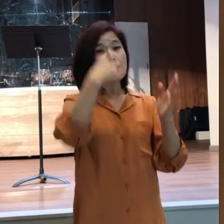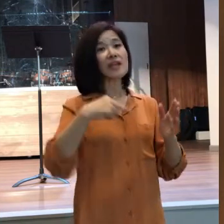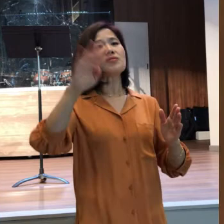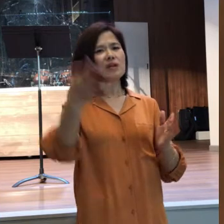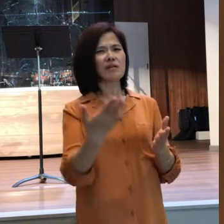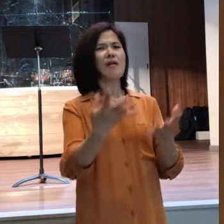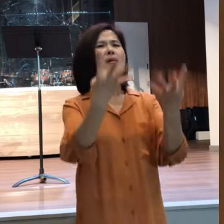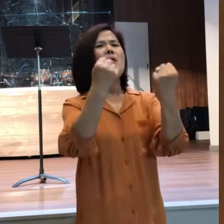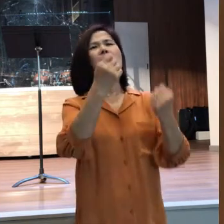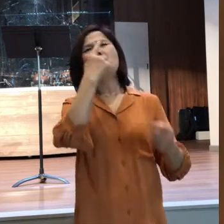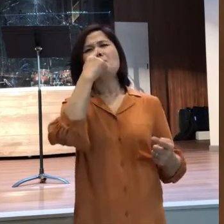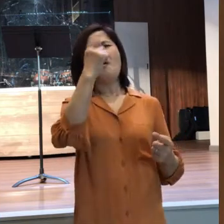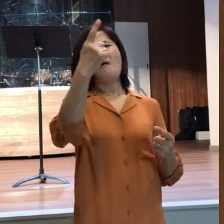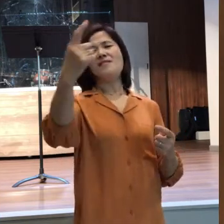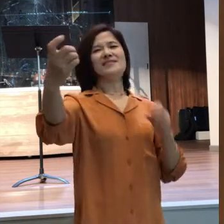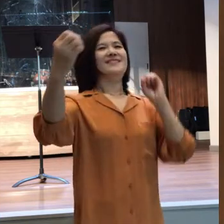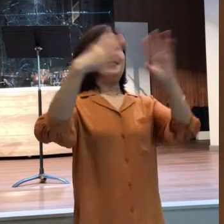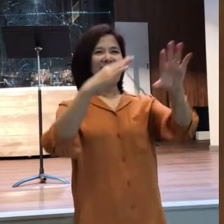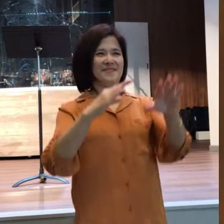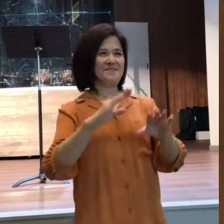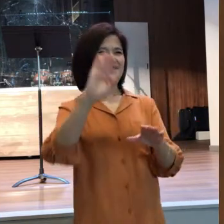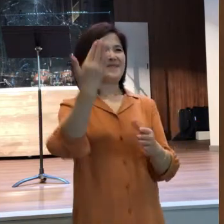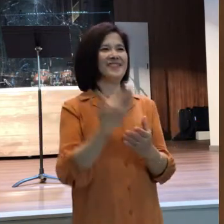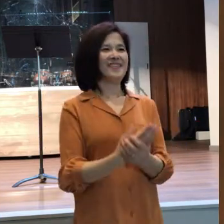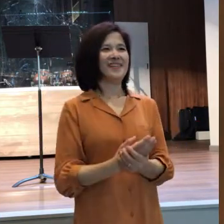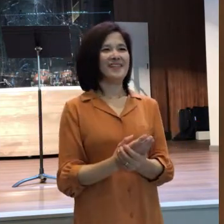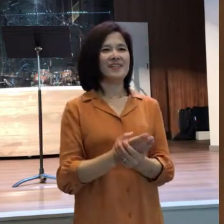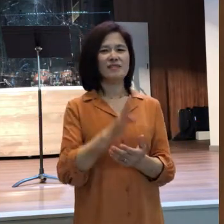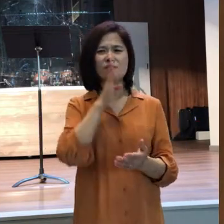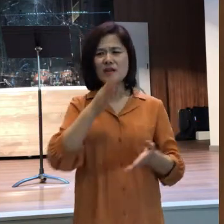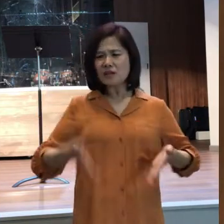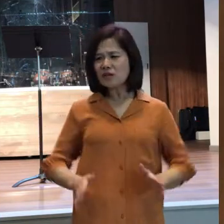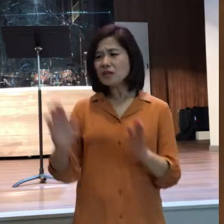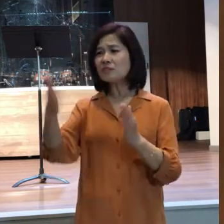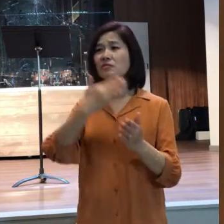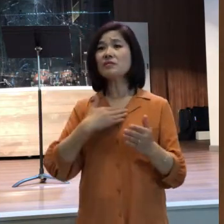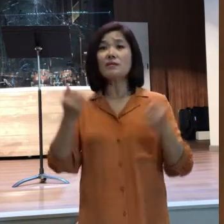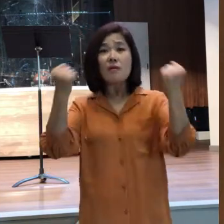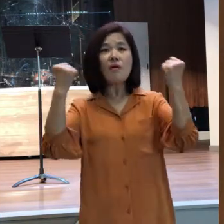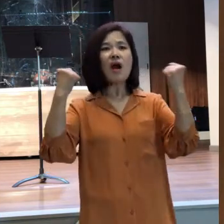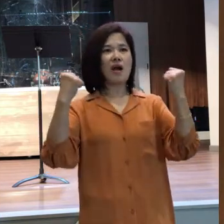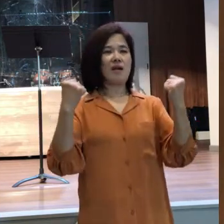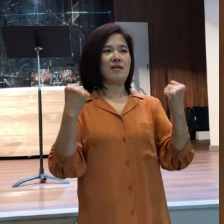거란다. 얼마나 멋진 대답입니까? 저는 태어날 때 건강하게 태어났어요.